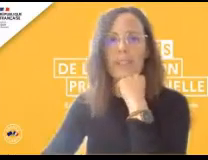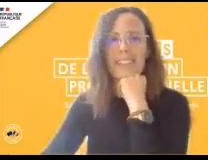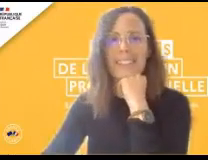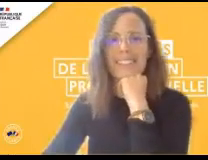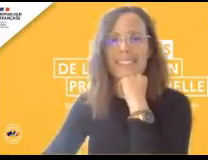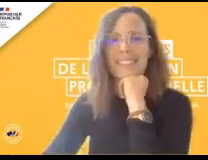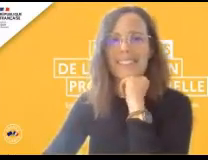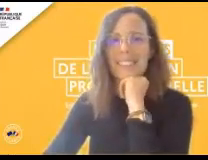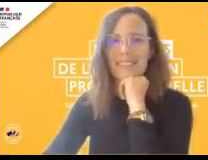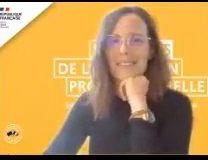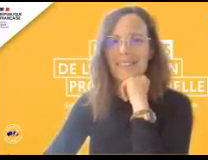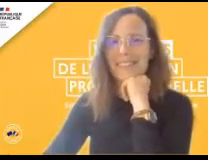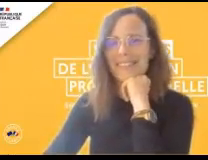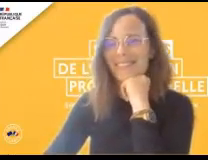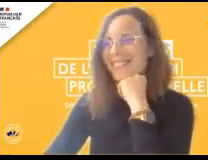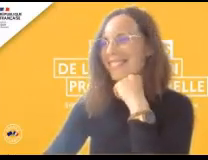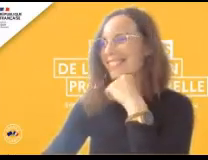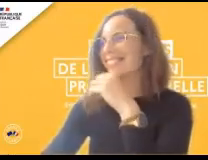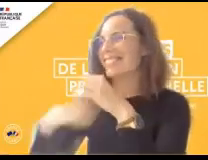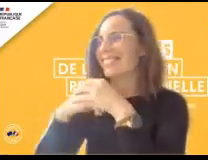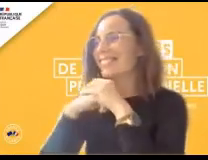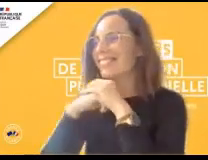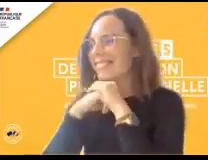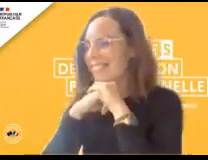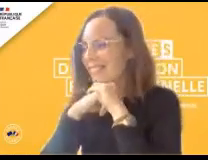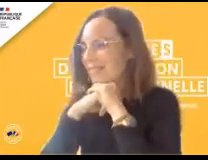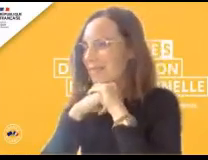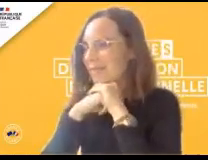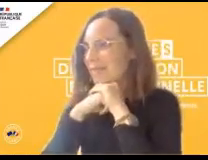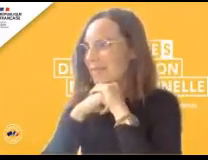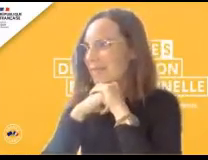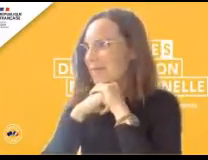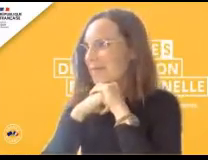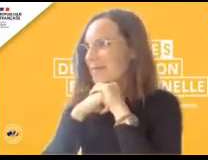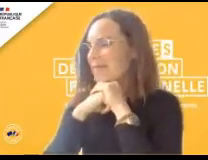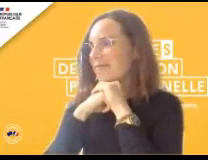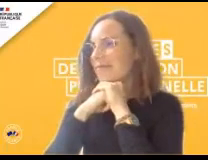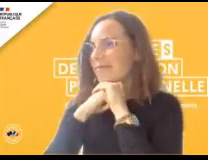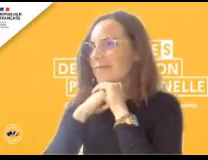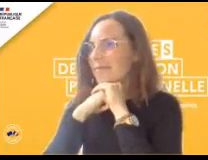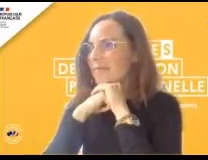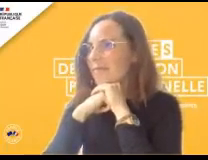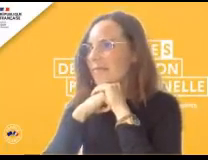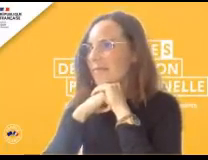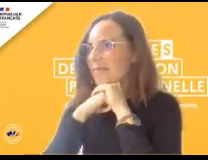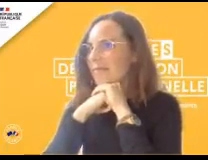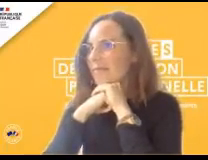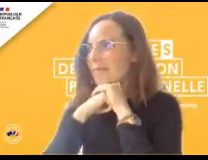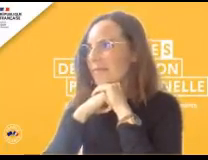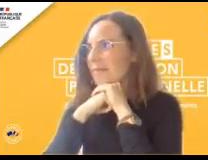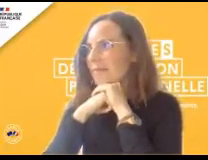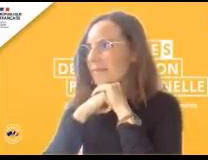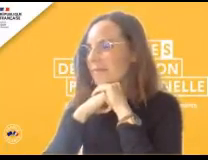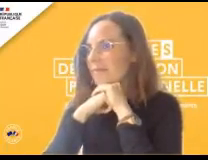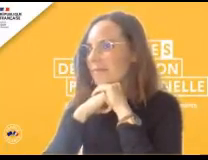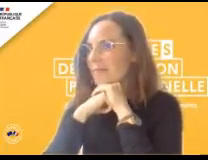pour la suite. Je te remercie. Et donc, le conseil en évolution